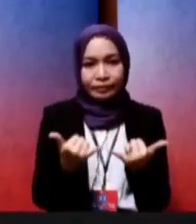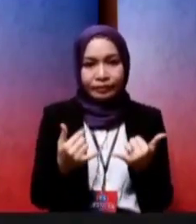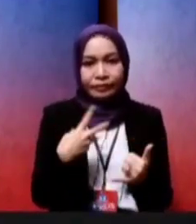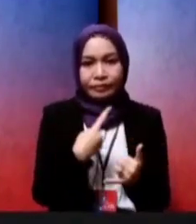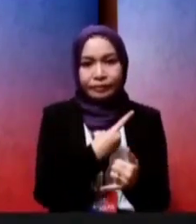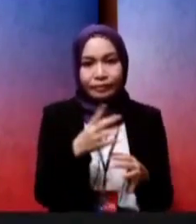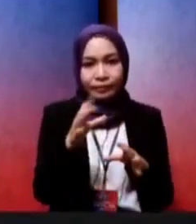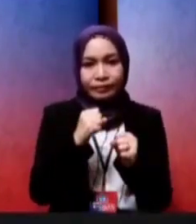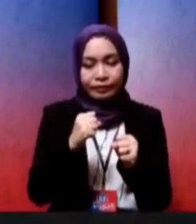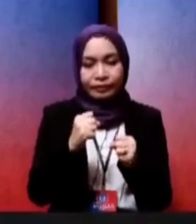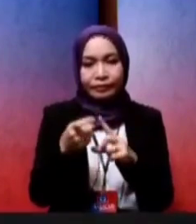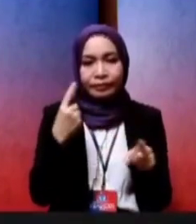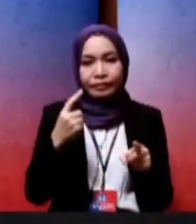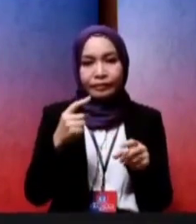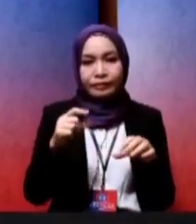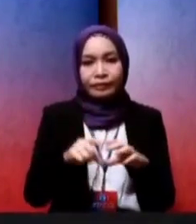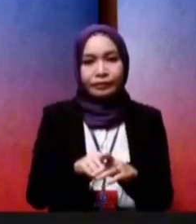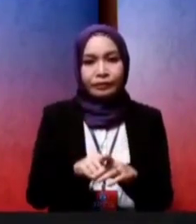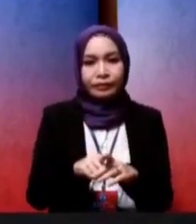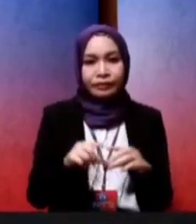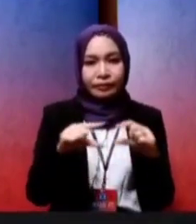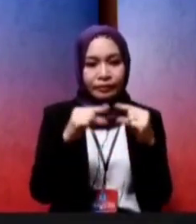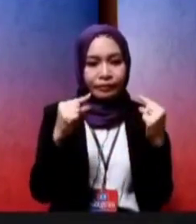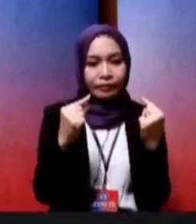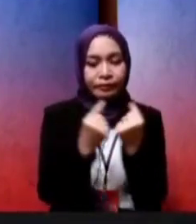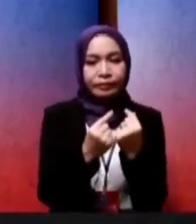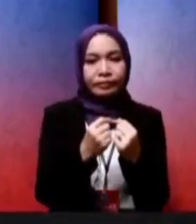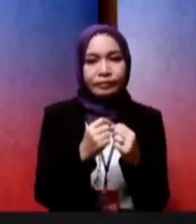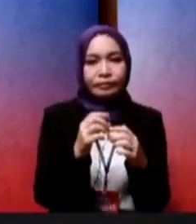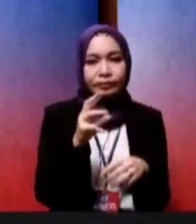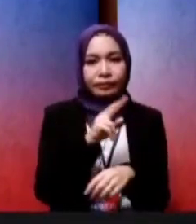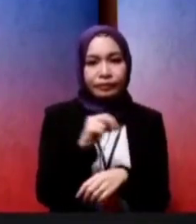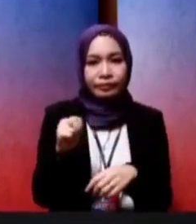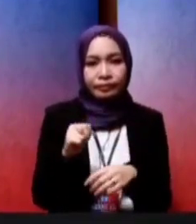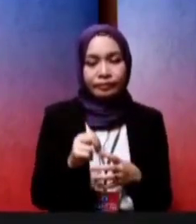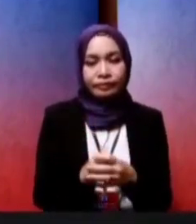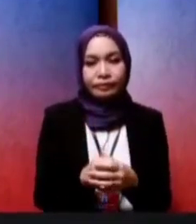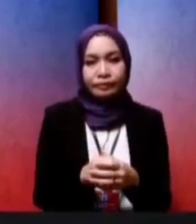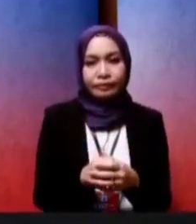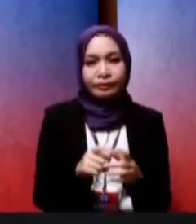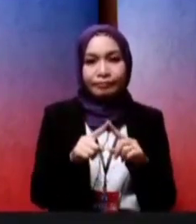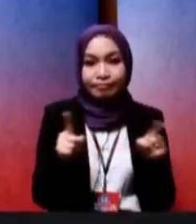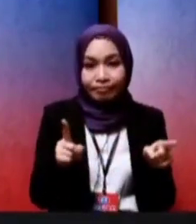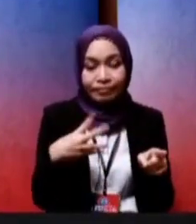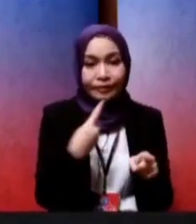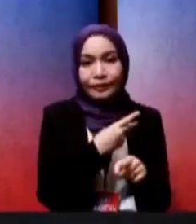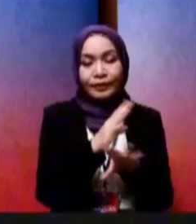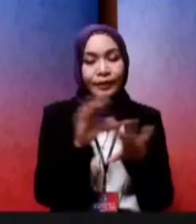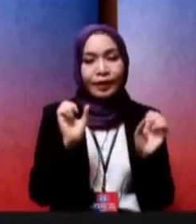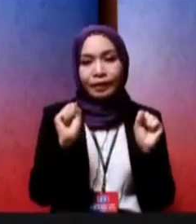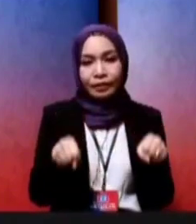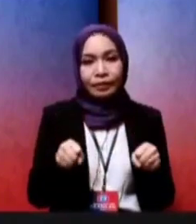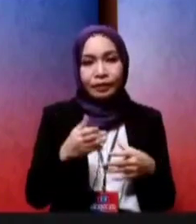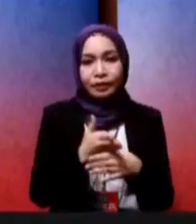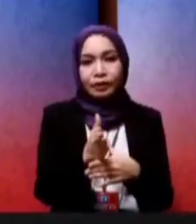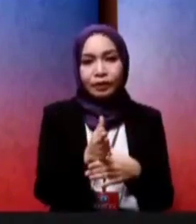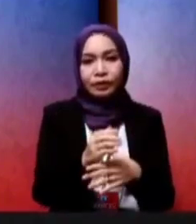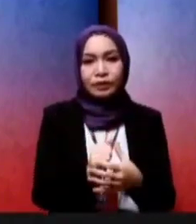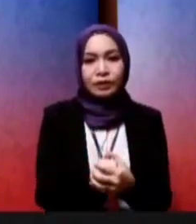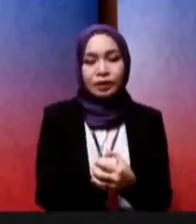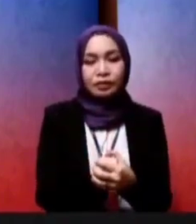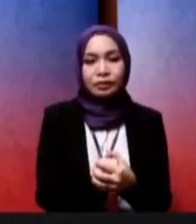boleh teruskan melaksanakan agenda kita kalau kita dat la tidak kekalkan kemenangan